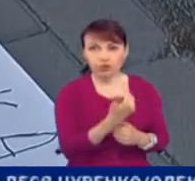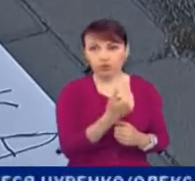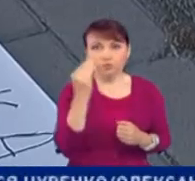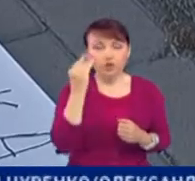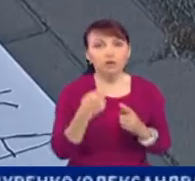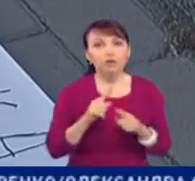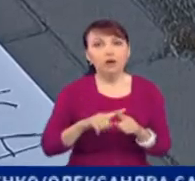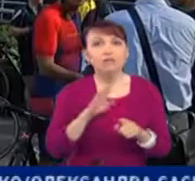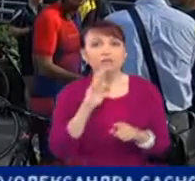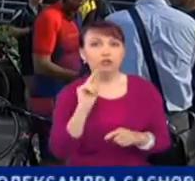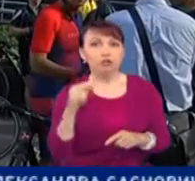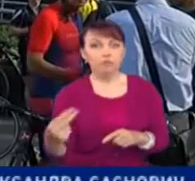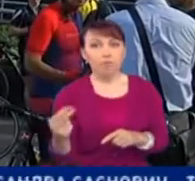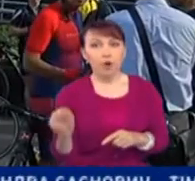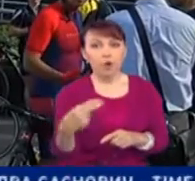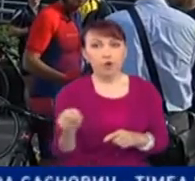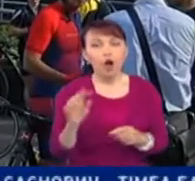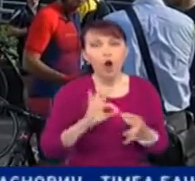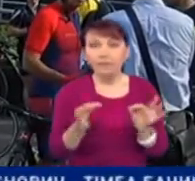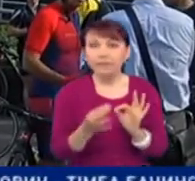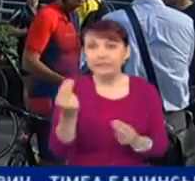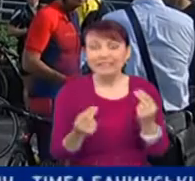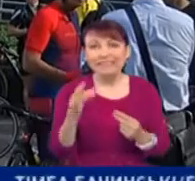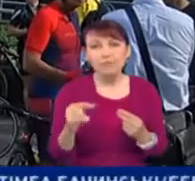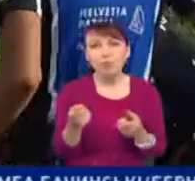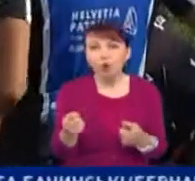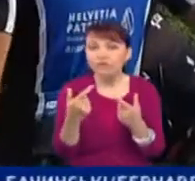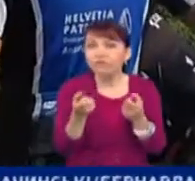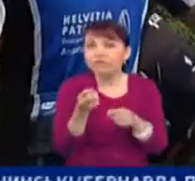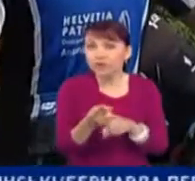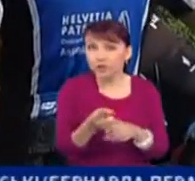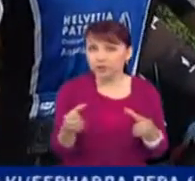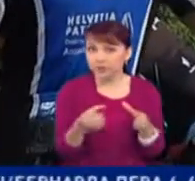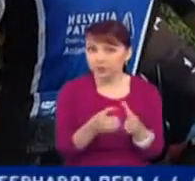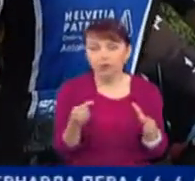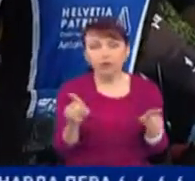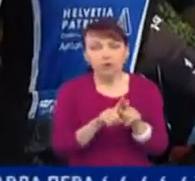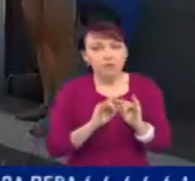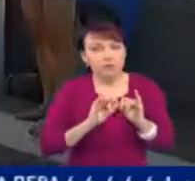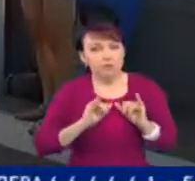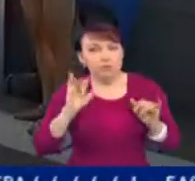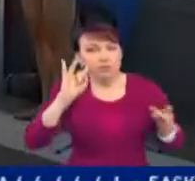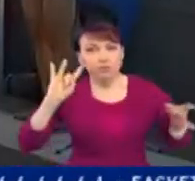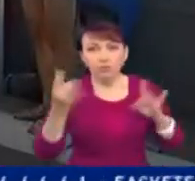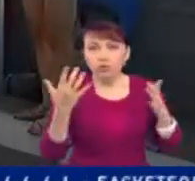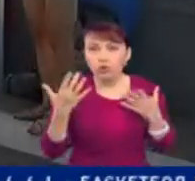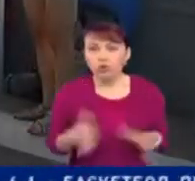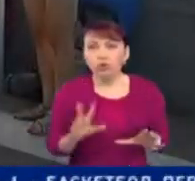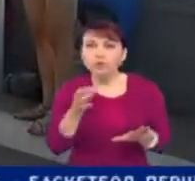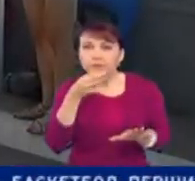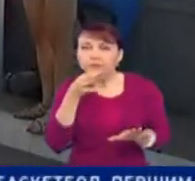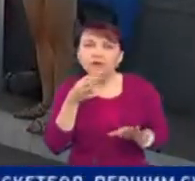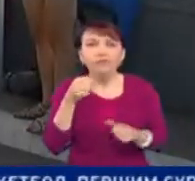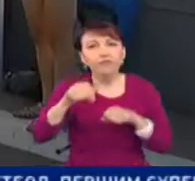чемпіонки європейських ігор Ганни Соловей та погрози вигнати зі збірної набули значного розголосу. Прихильники велоспорту